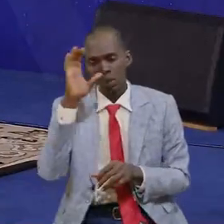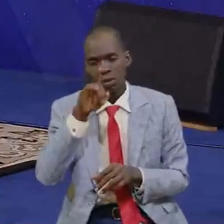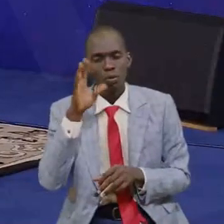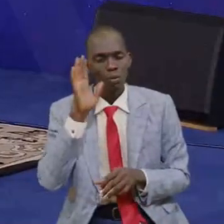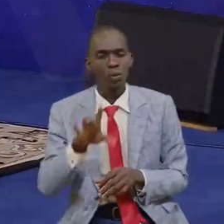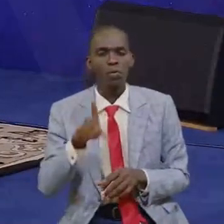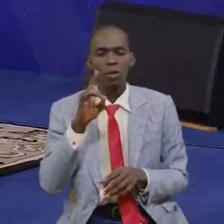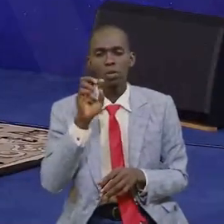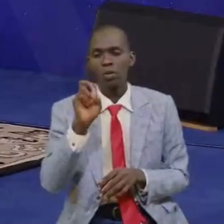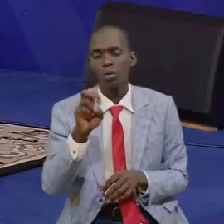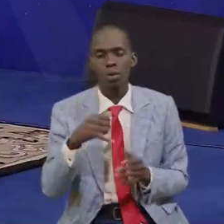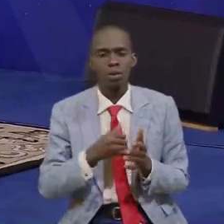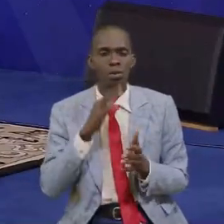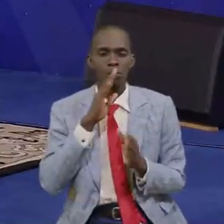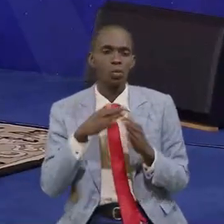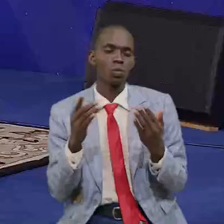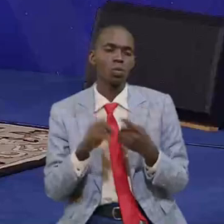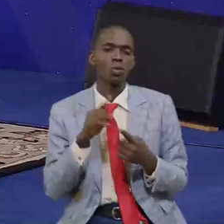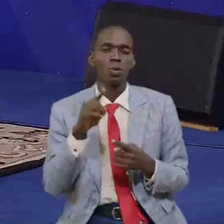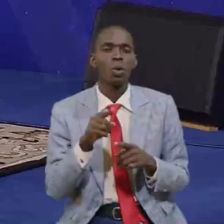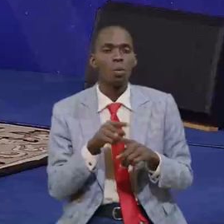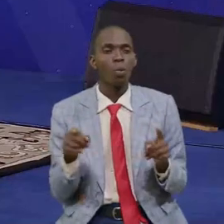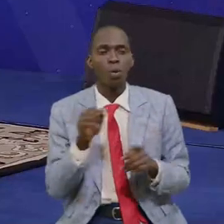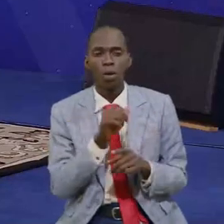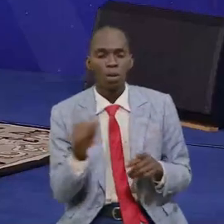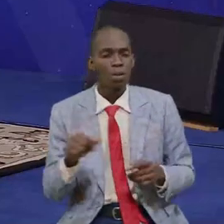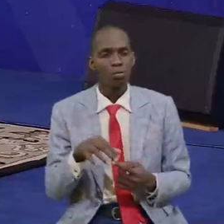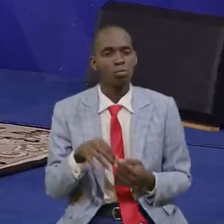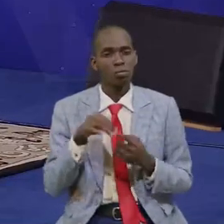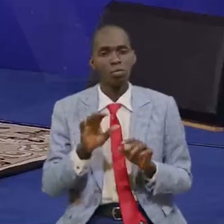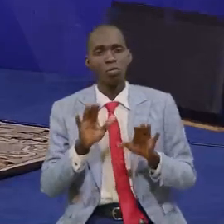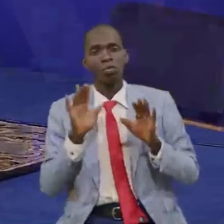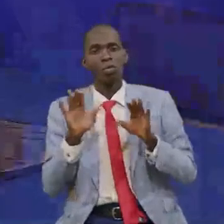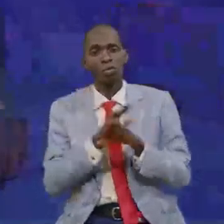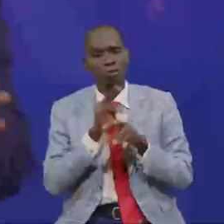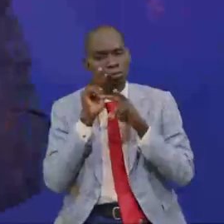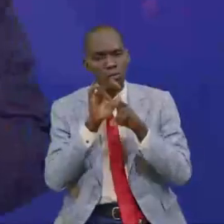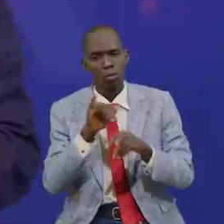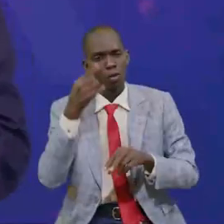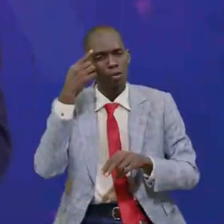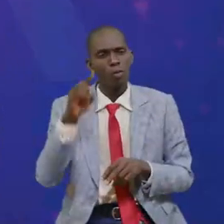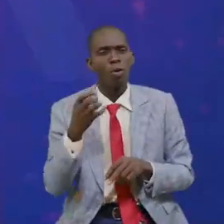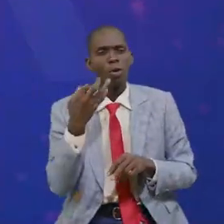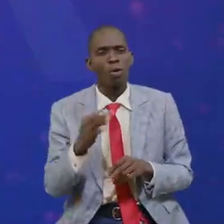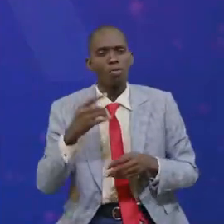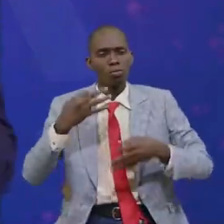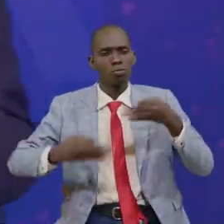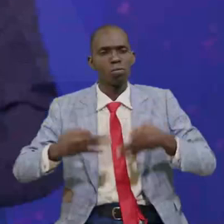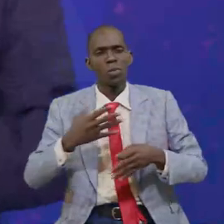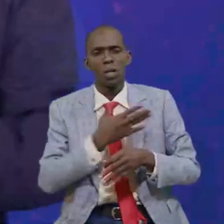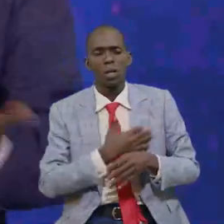ouvrira. Mais une attente terrible du jugement et l'ardeur d'un feu qui